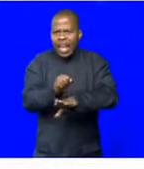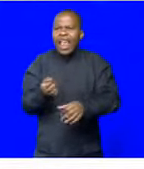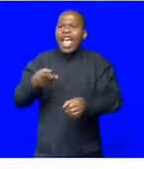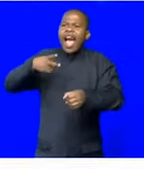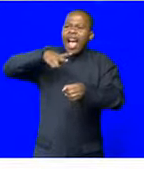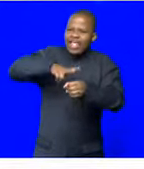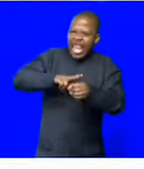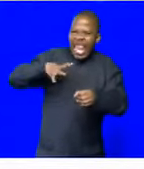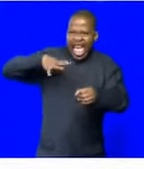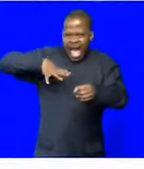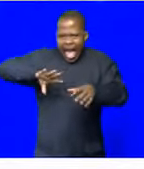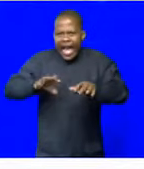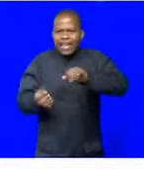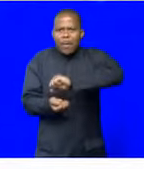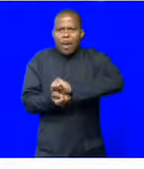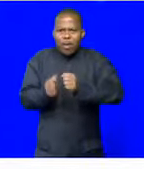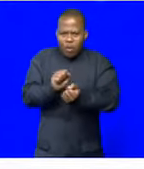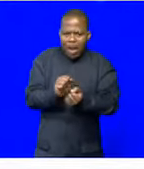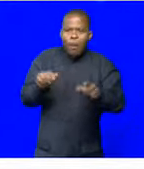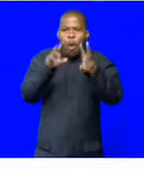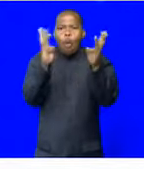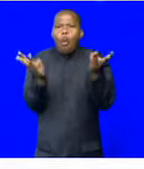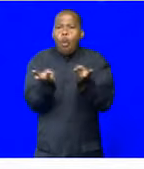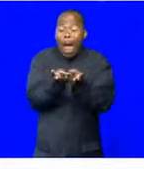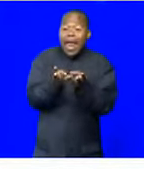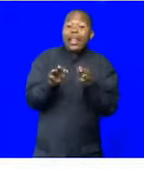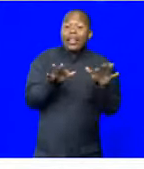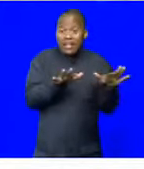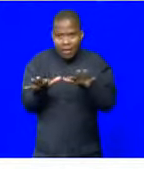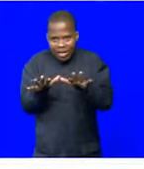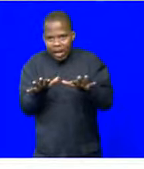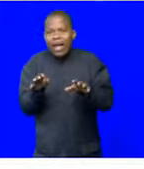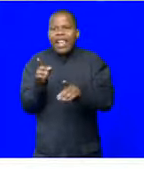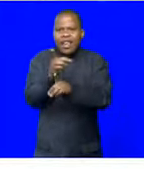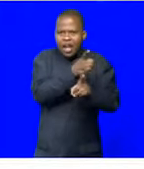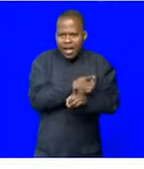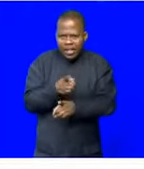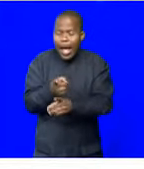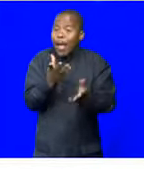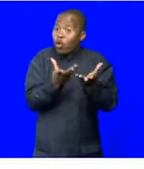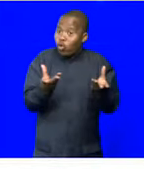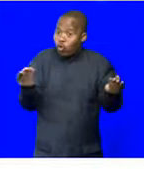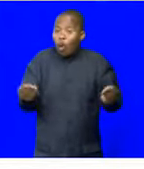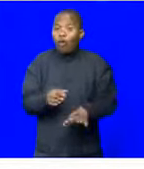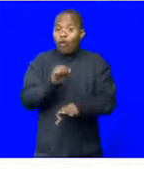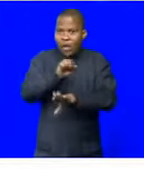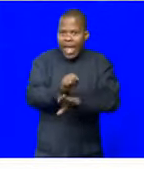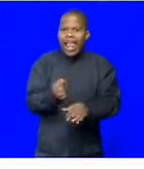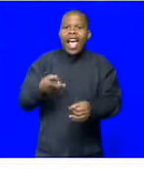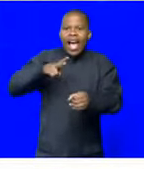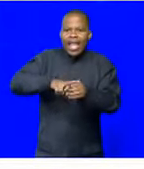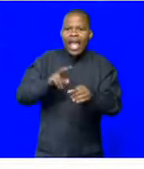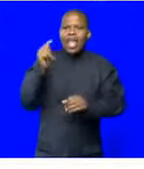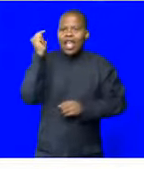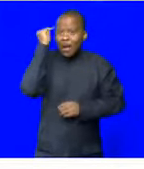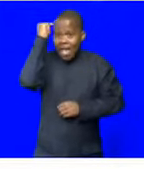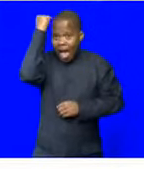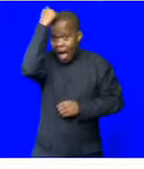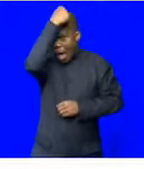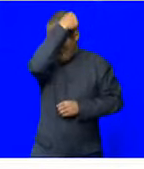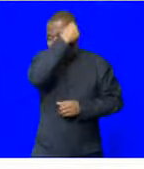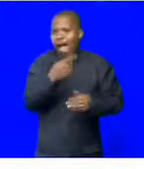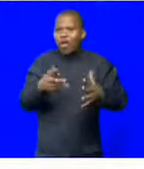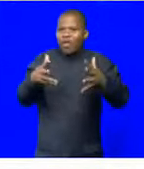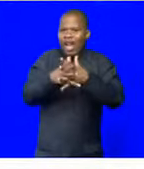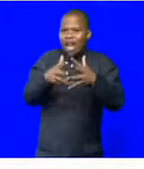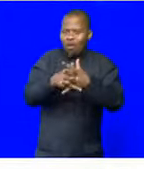baphuma netincumo letitawusita umhlaba wonke. Kulomhlangano libhubezi labhodla laphevumela umhlaba